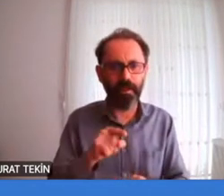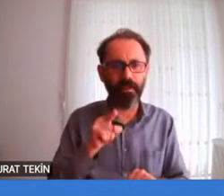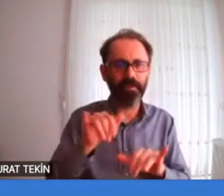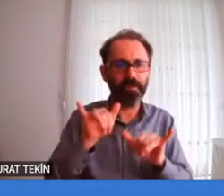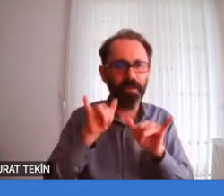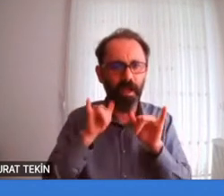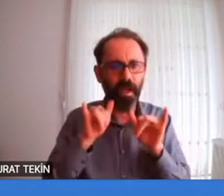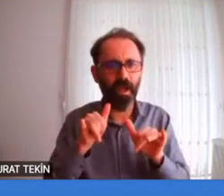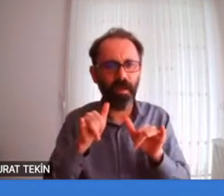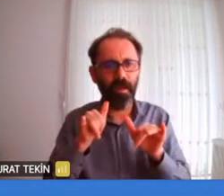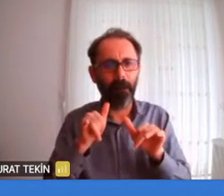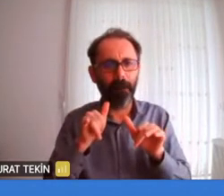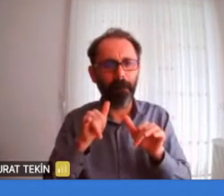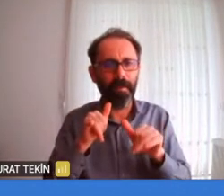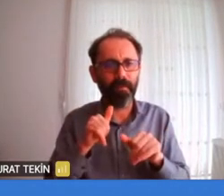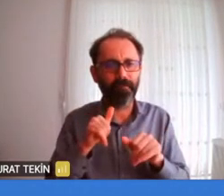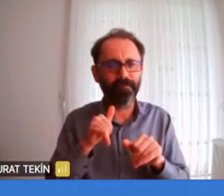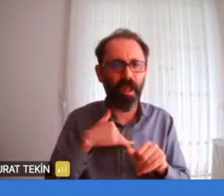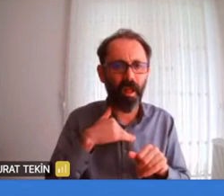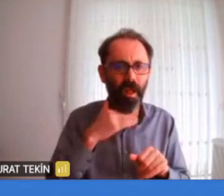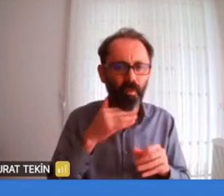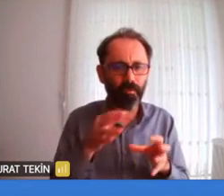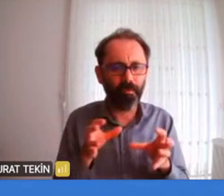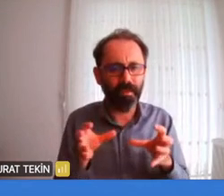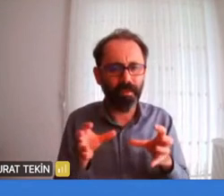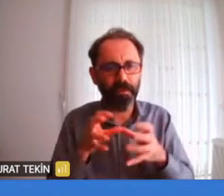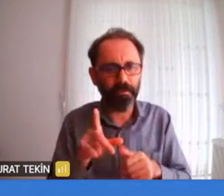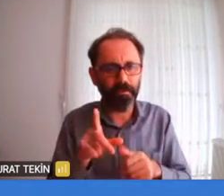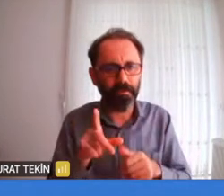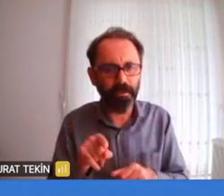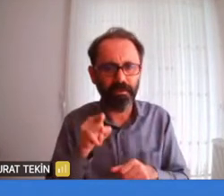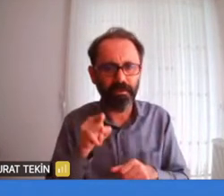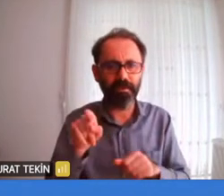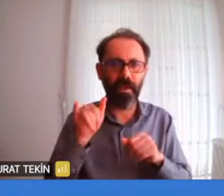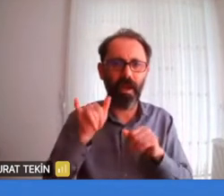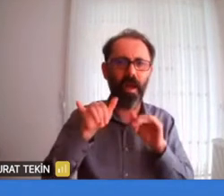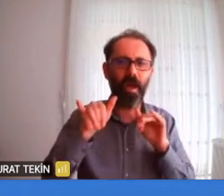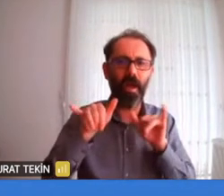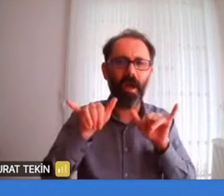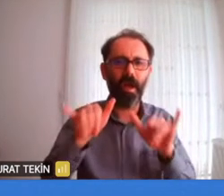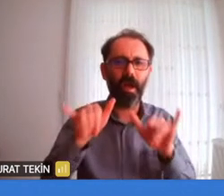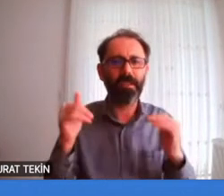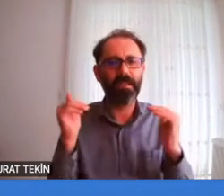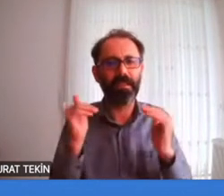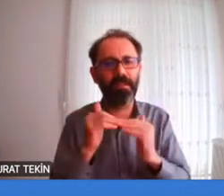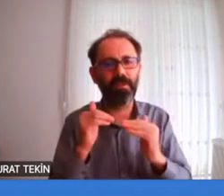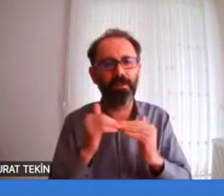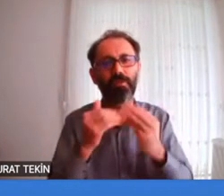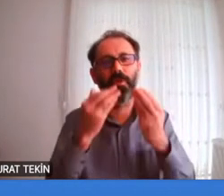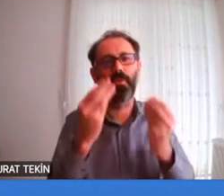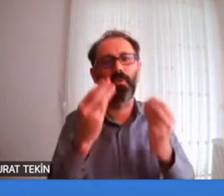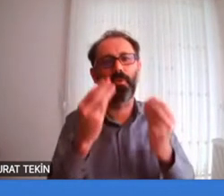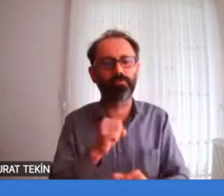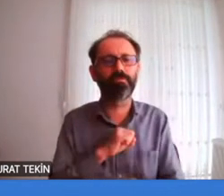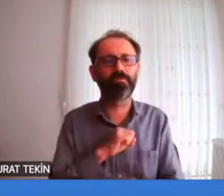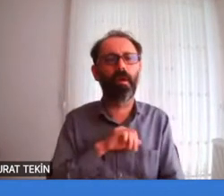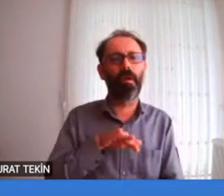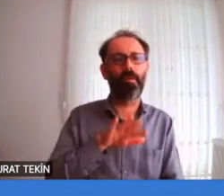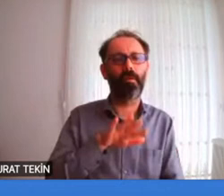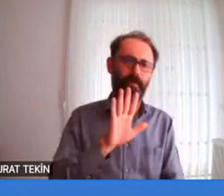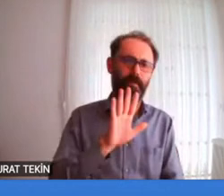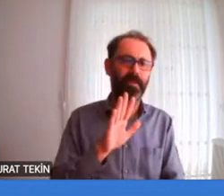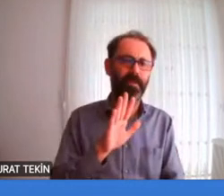Kendilerinin bütün takımların daha iyi olacağını, daha iyi olacaklarını, bunlara inandık. Ve karşımıza çıkan ilk